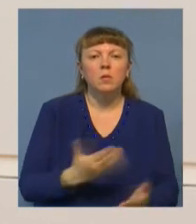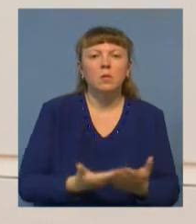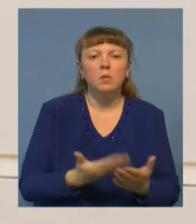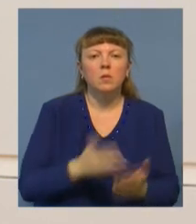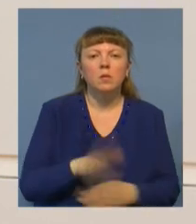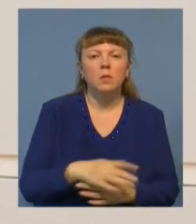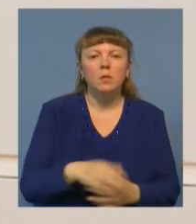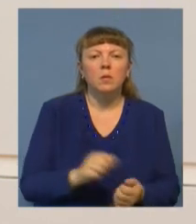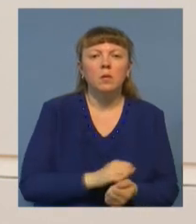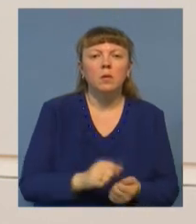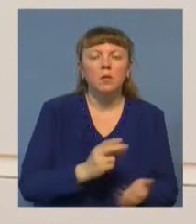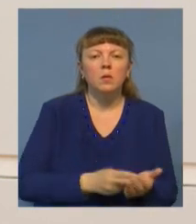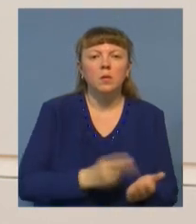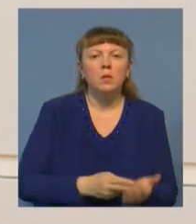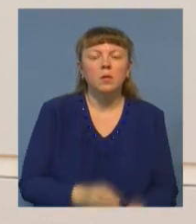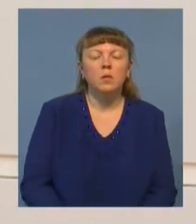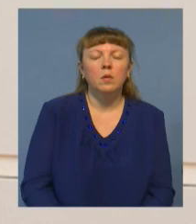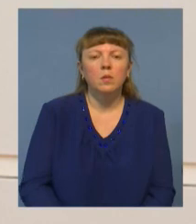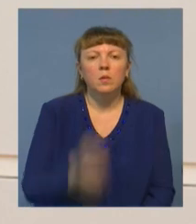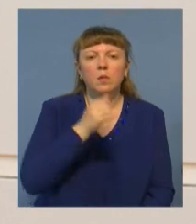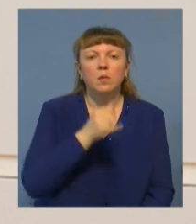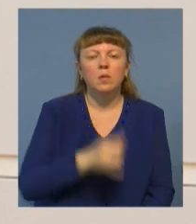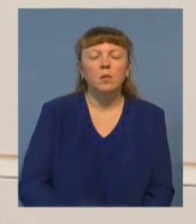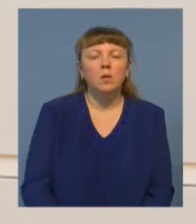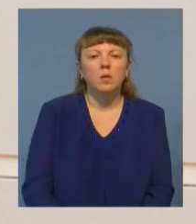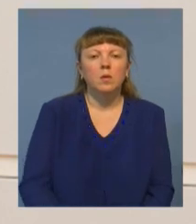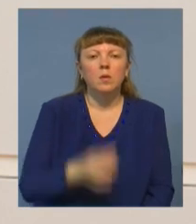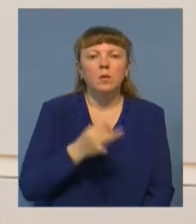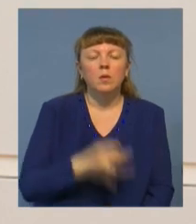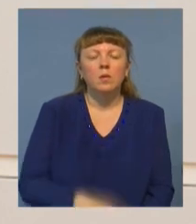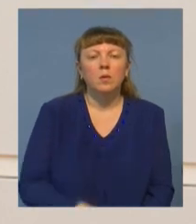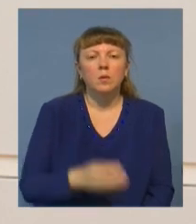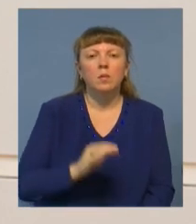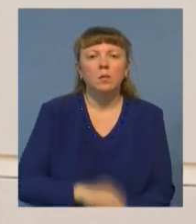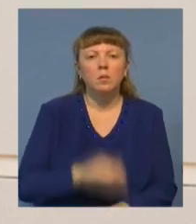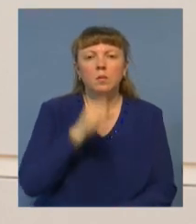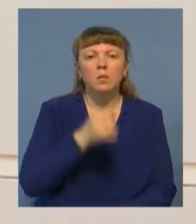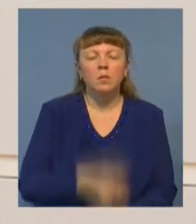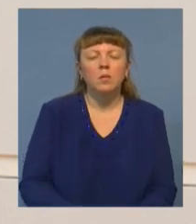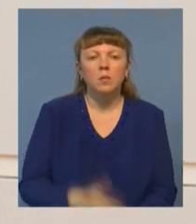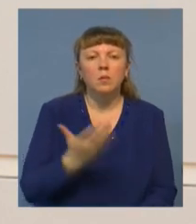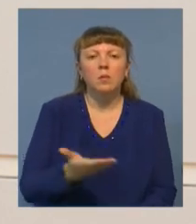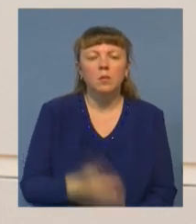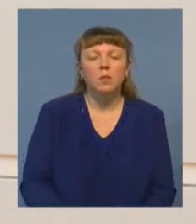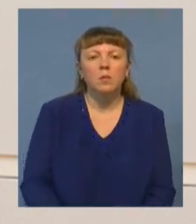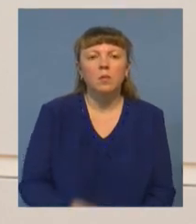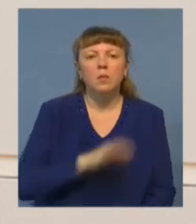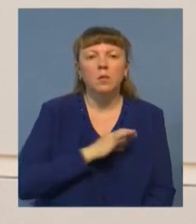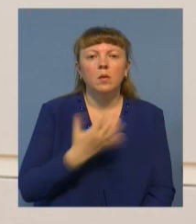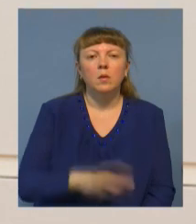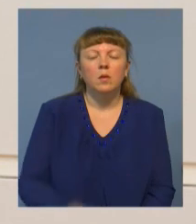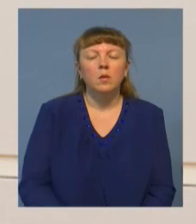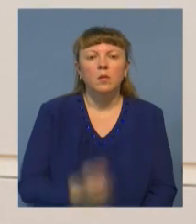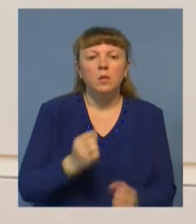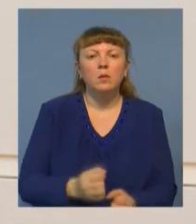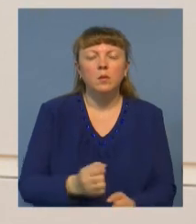отсутствии доказательств, которые могли бы повлиять на вынесение, также могут быть предоставлены. То есть юридические факты